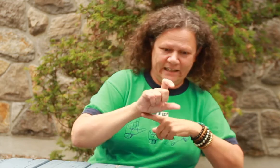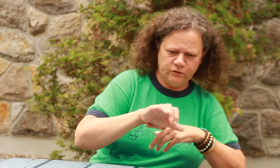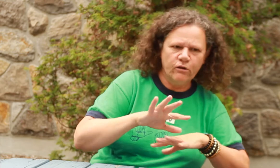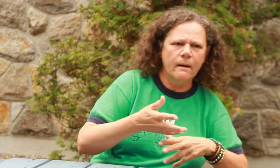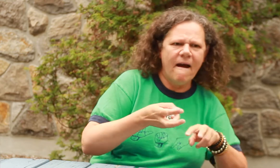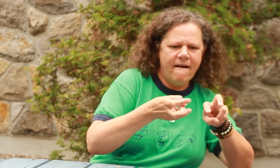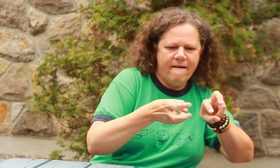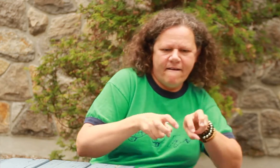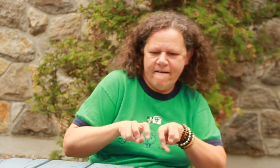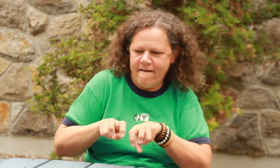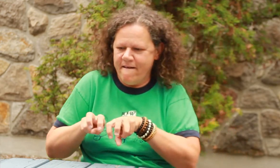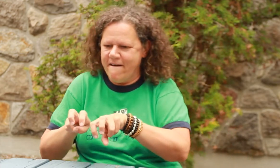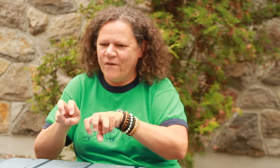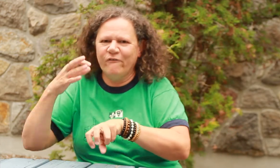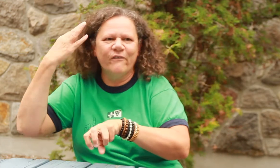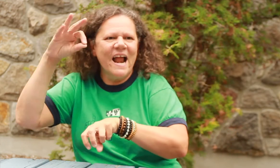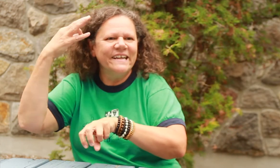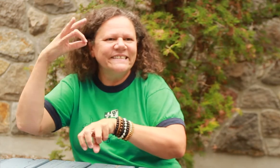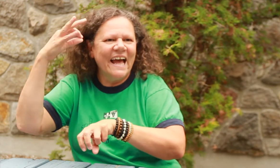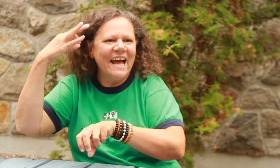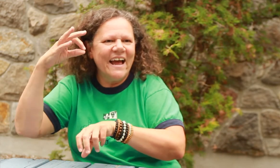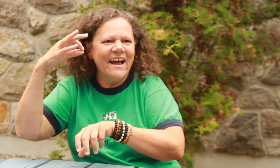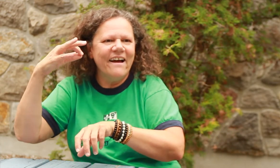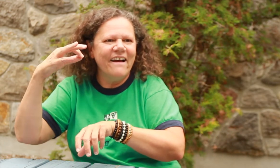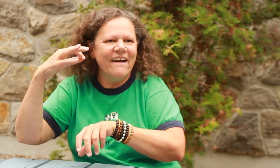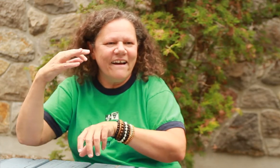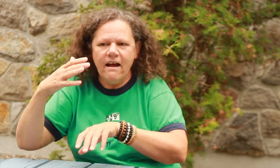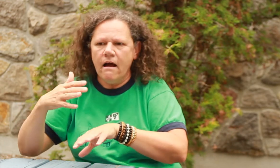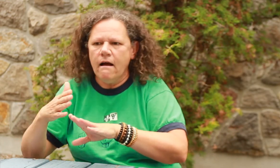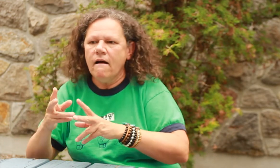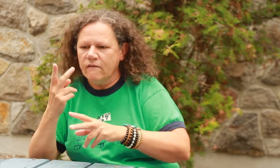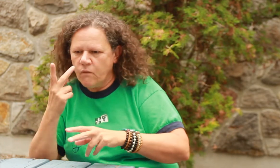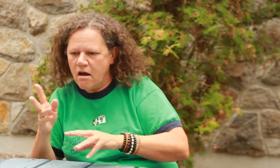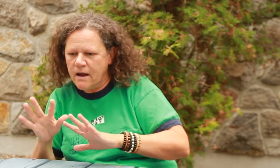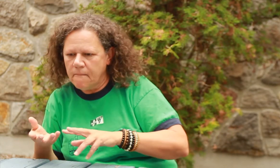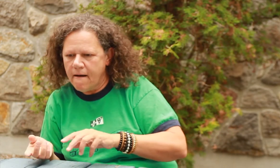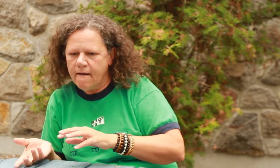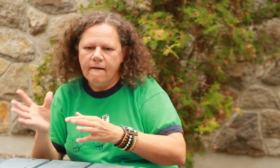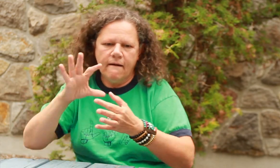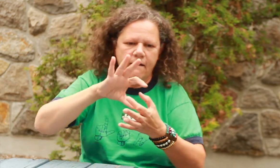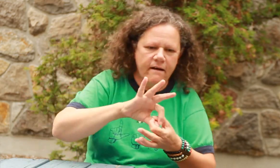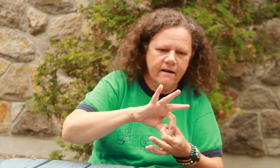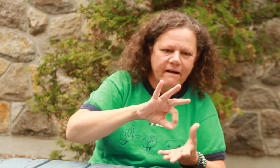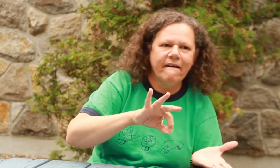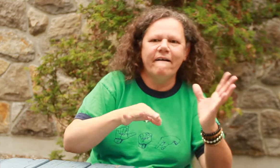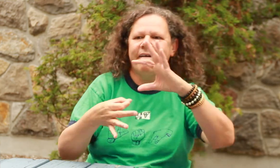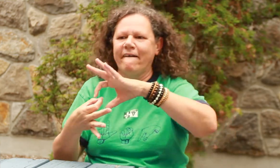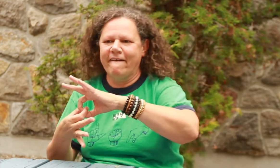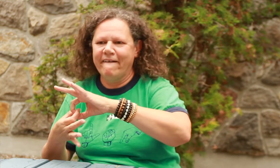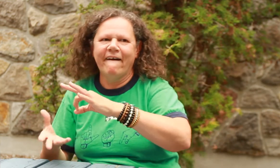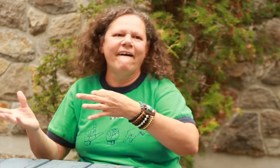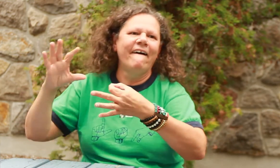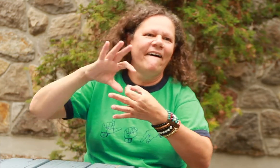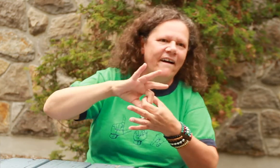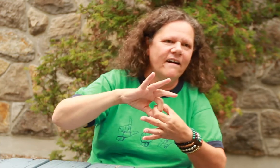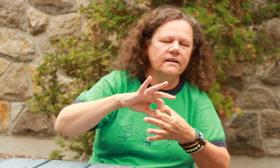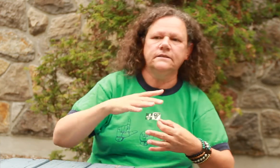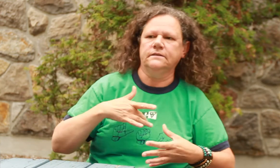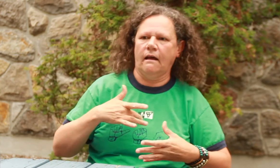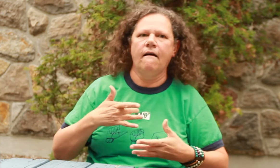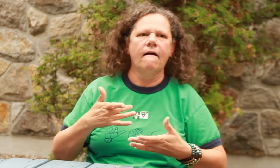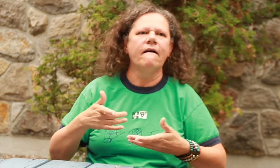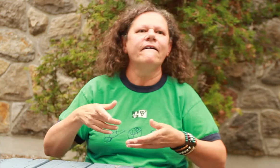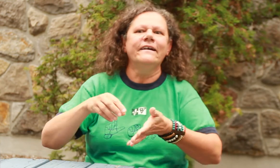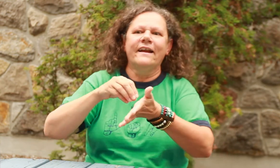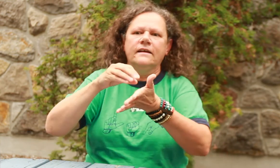en signes, en langue des signes, aide pour faire un pont et un transfert en langue française. Et puis à ce moment-là, l'étudiant peut faire un lien d'une